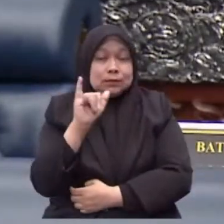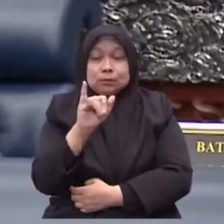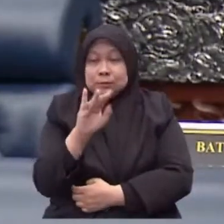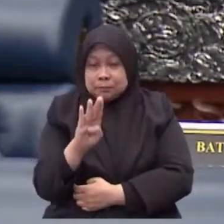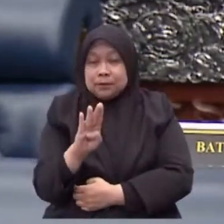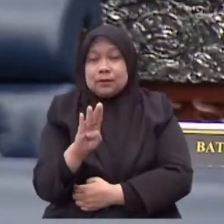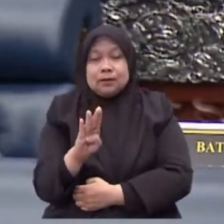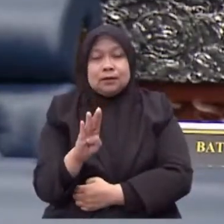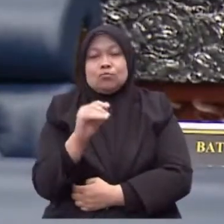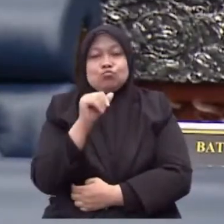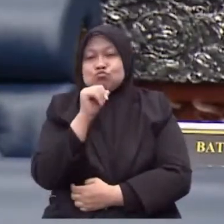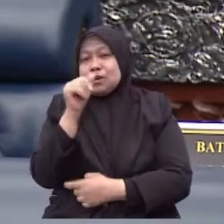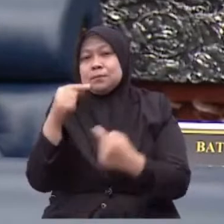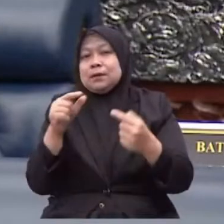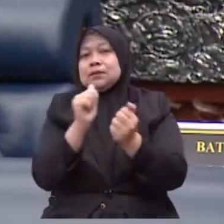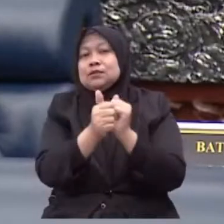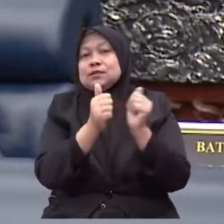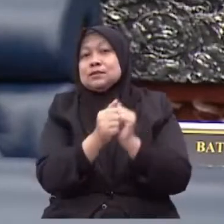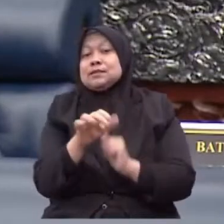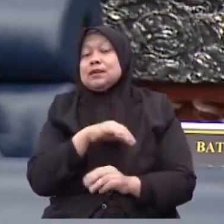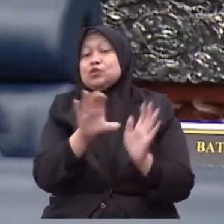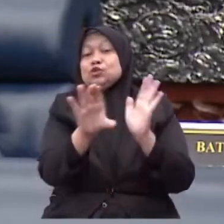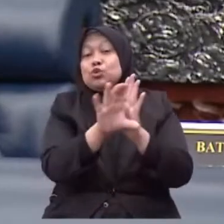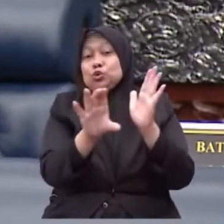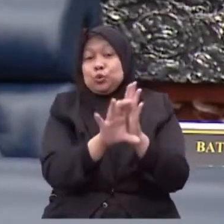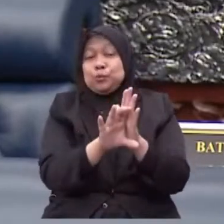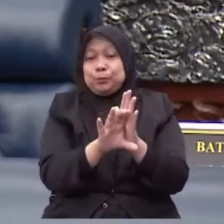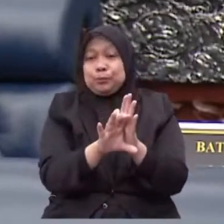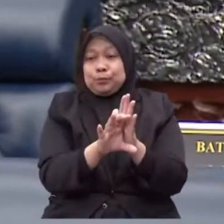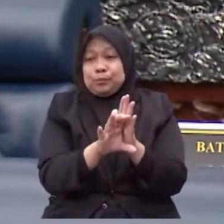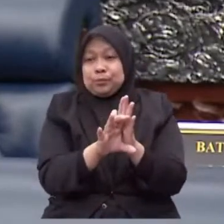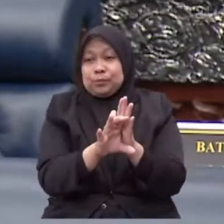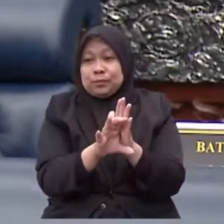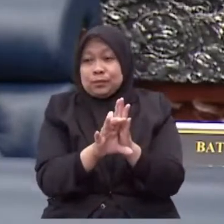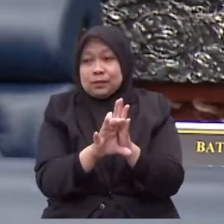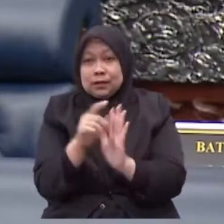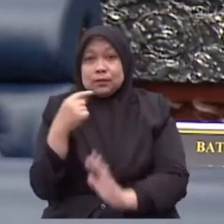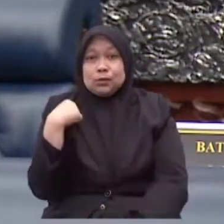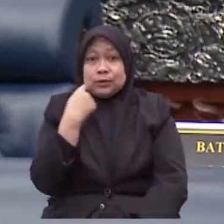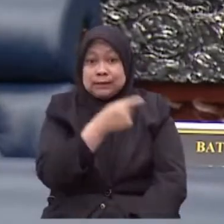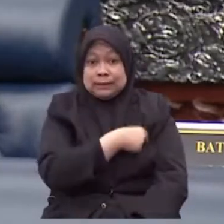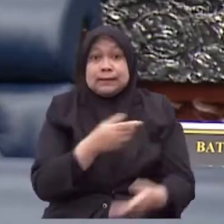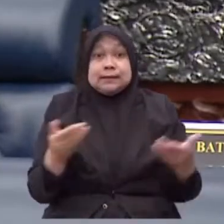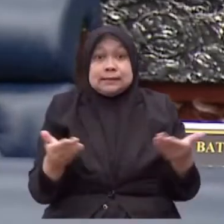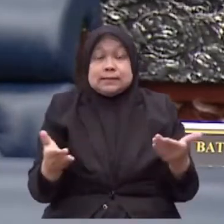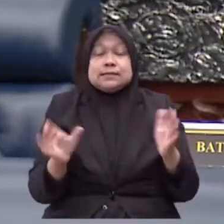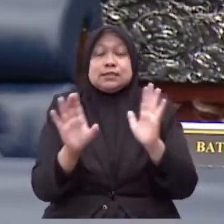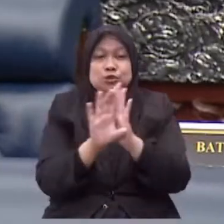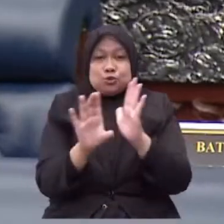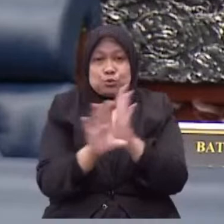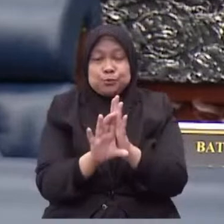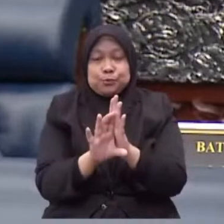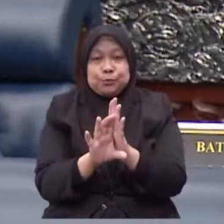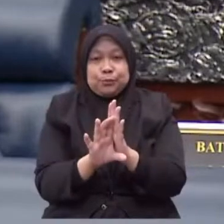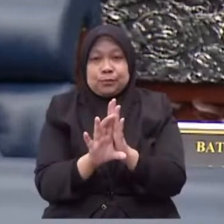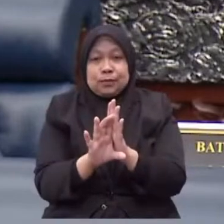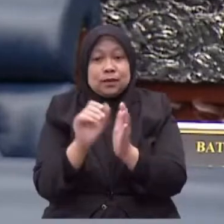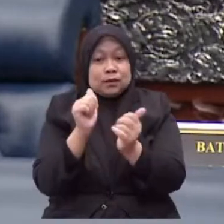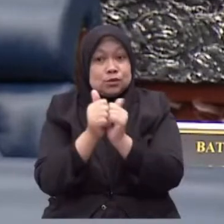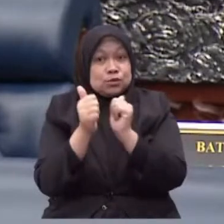bukan yang bertanding disukansi Saint ambil contoh untuk kita di sini ya untuk kita di sini